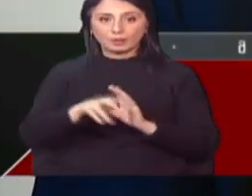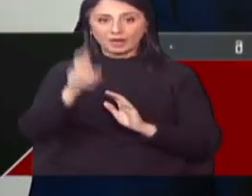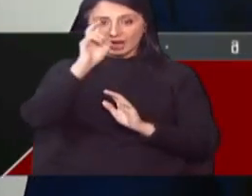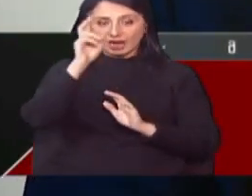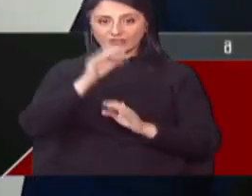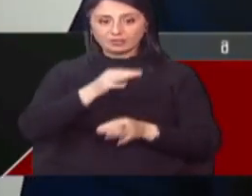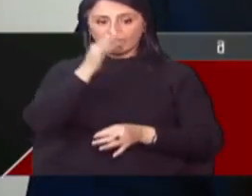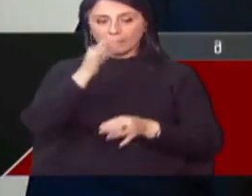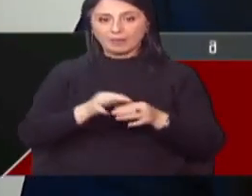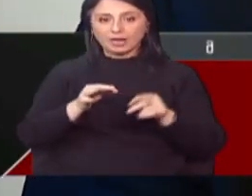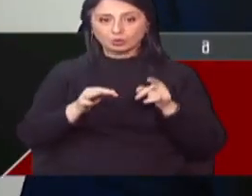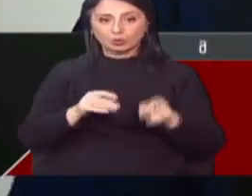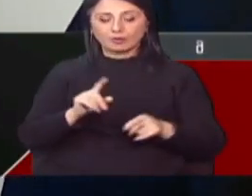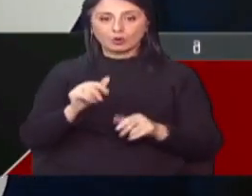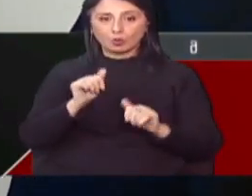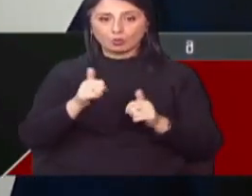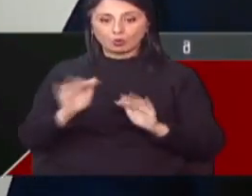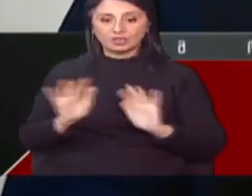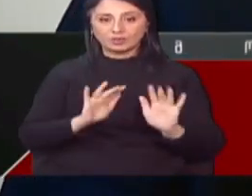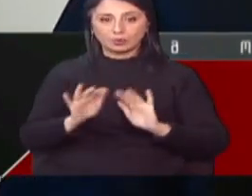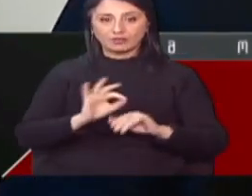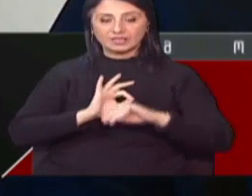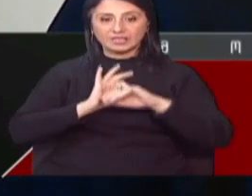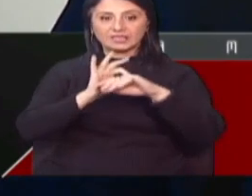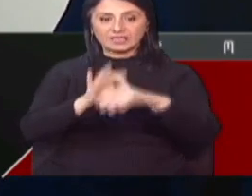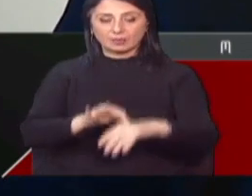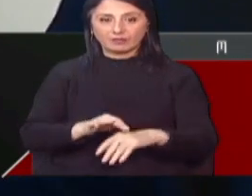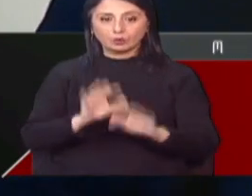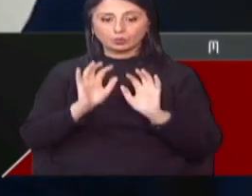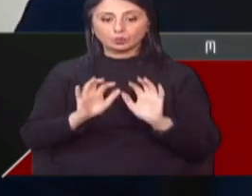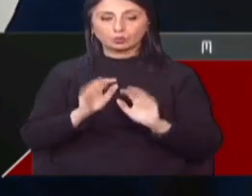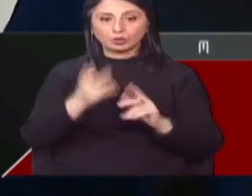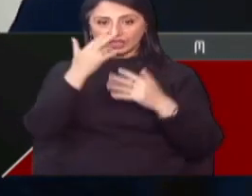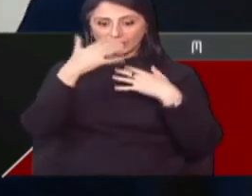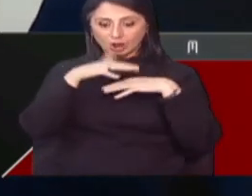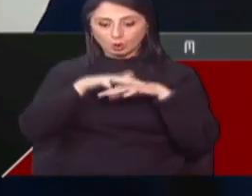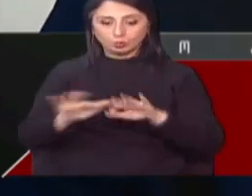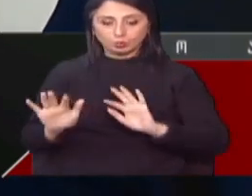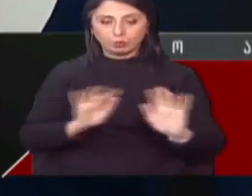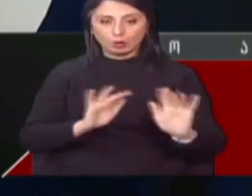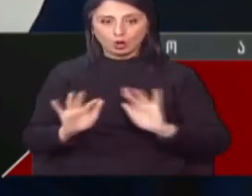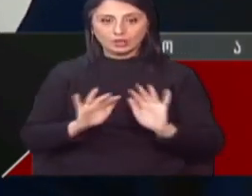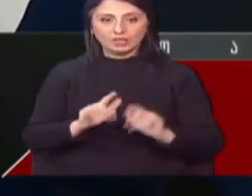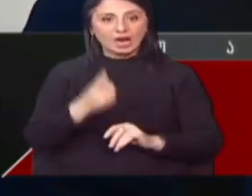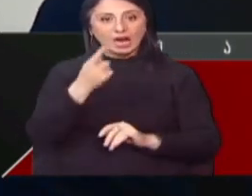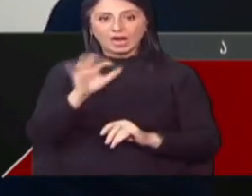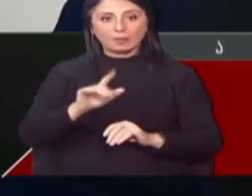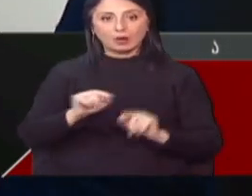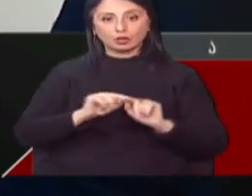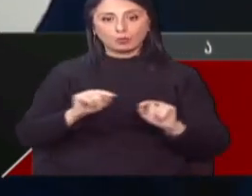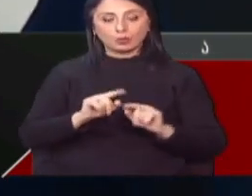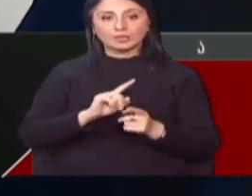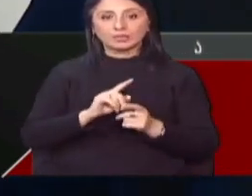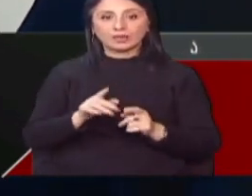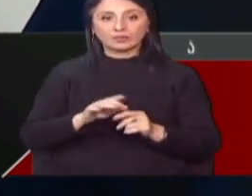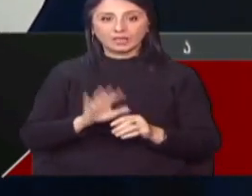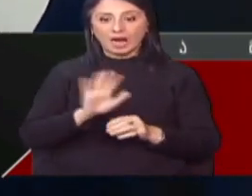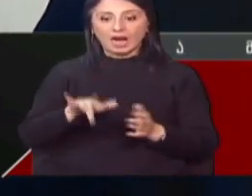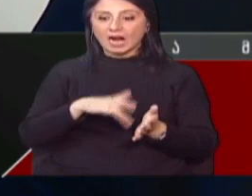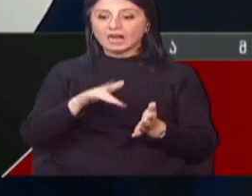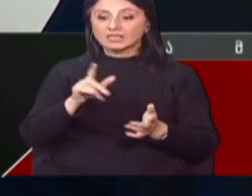suplebis pasuhis gebuloba aris rogorț procesis ar martuelis uznocos inkluziuri procesi te ara marto opozitis arame da arasan